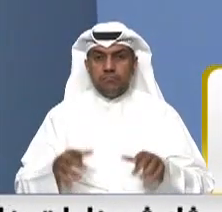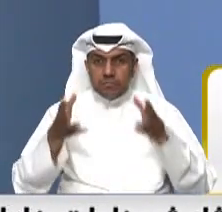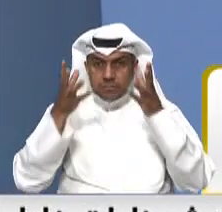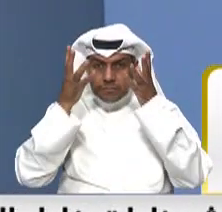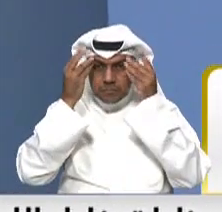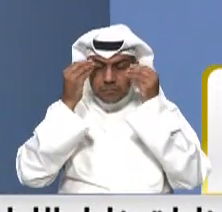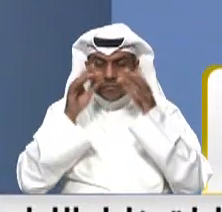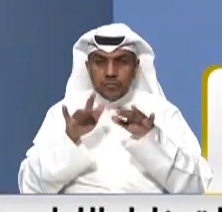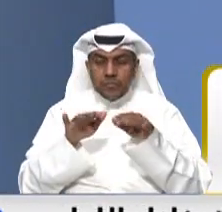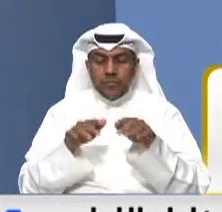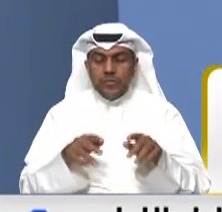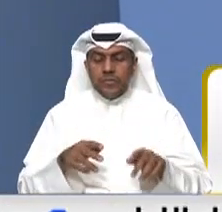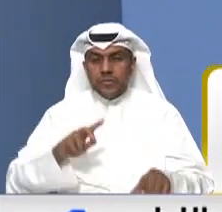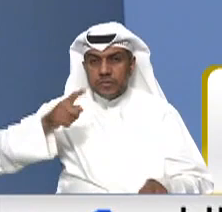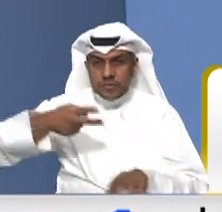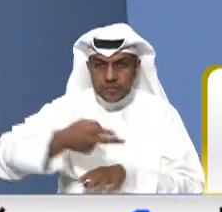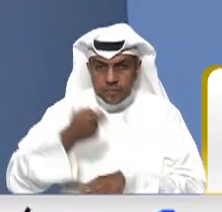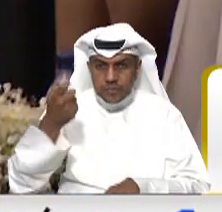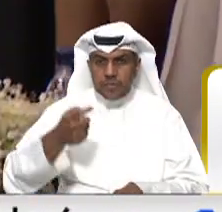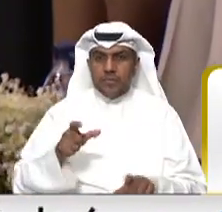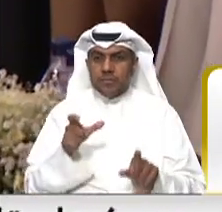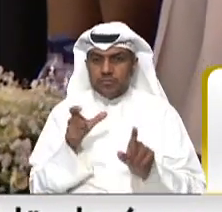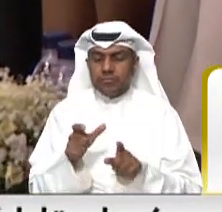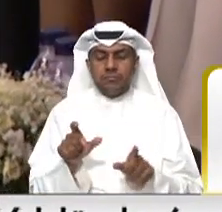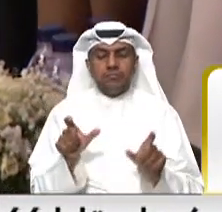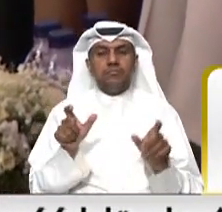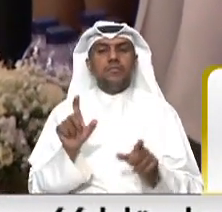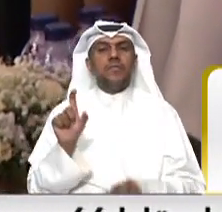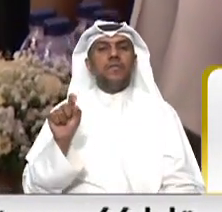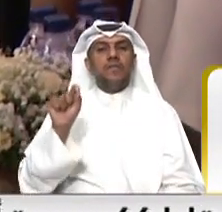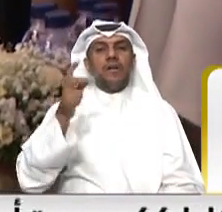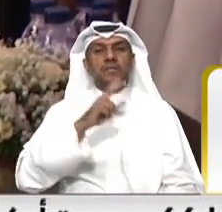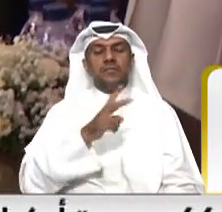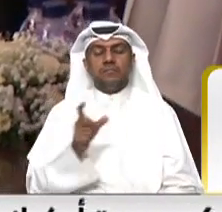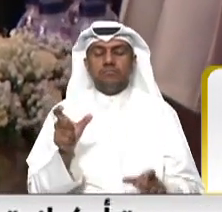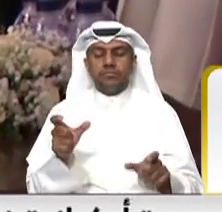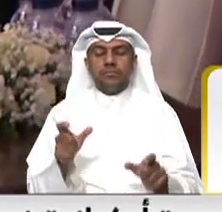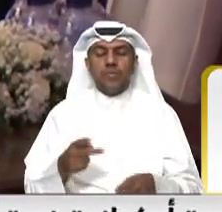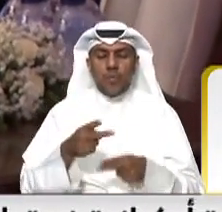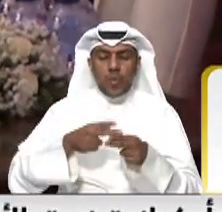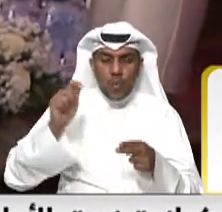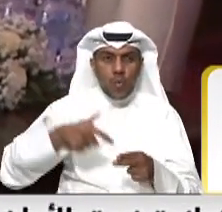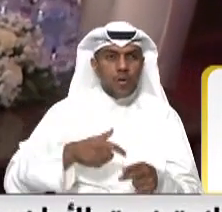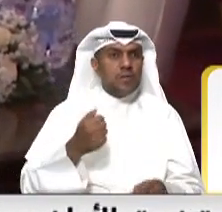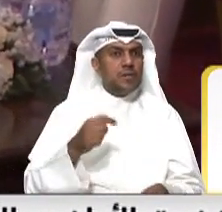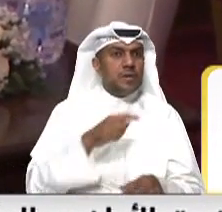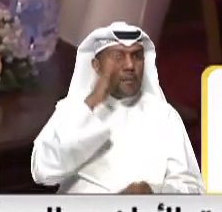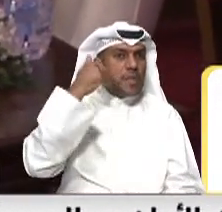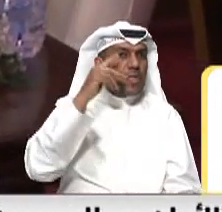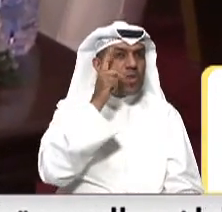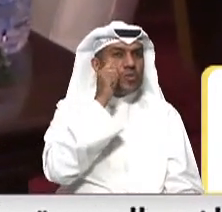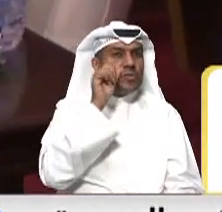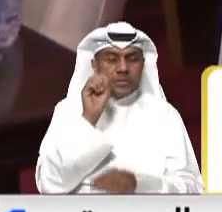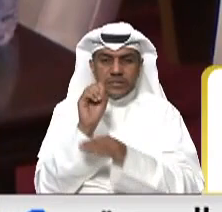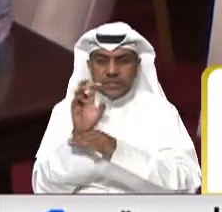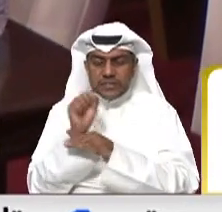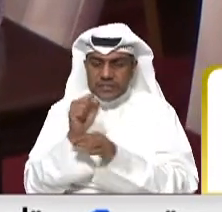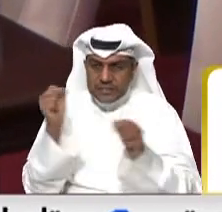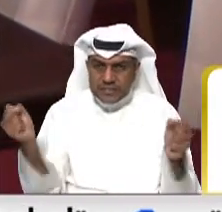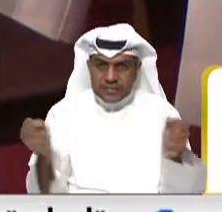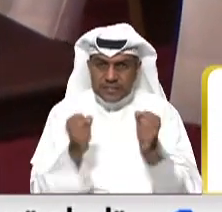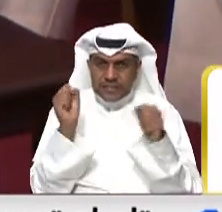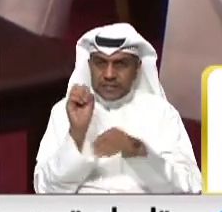إقامة برنامج المبادر المحترف لهذا العام لتمكين الشباب الكويتي من رواد الأعمال في قطاع